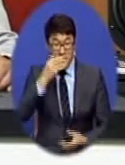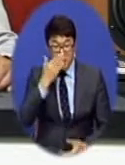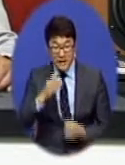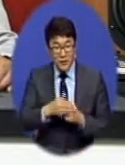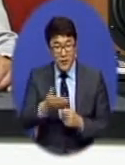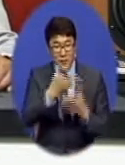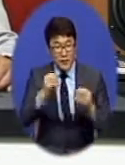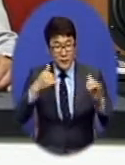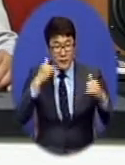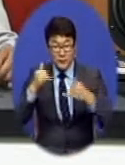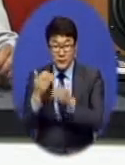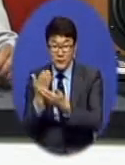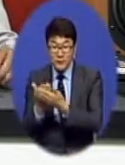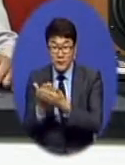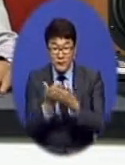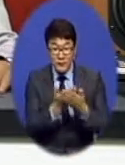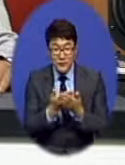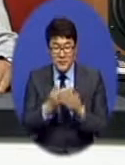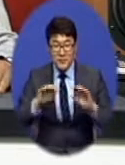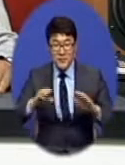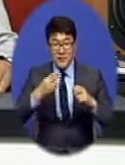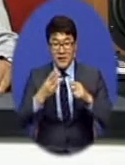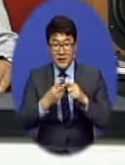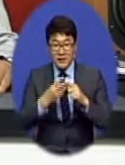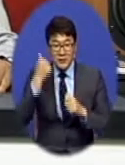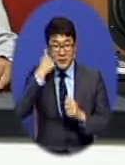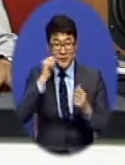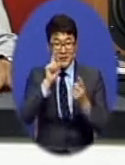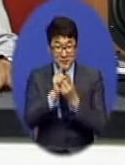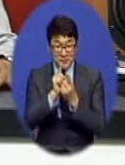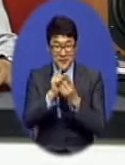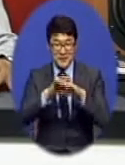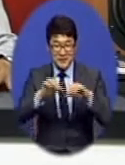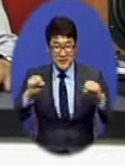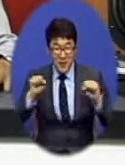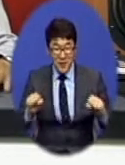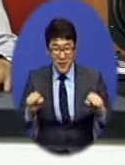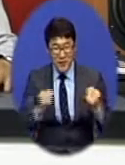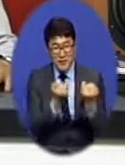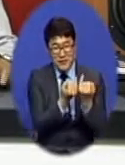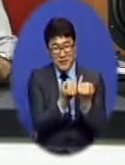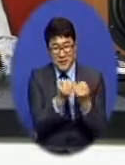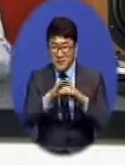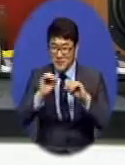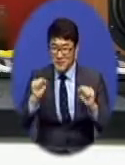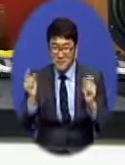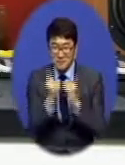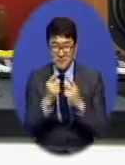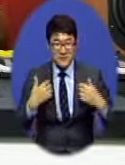참여 부탁드리겠습니다. 네. 자, 이제 세 번째 참가자 만나보도록 하죠. 안녕하세요. 안녕하세요. 네, 네.